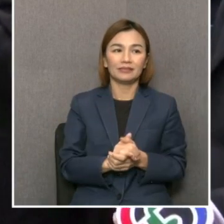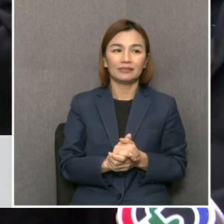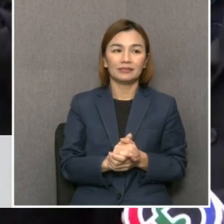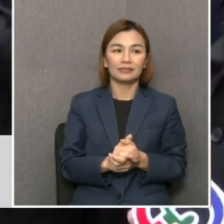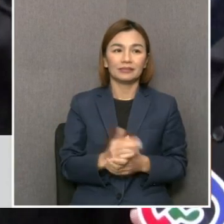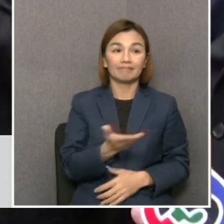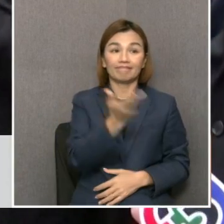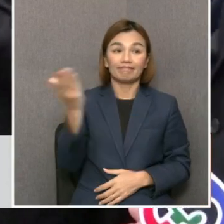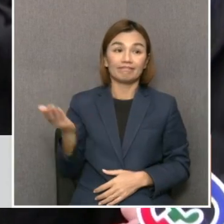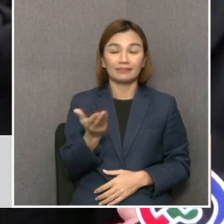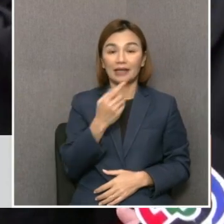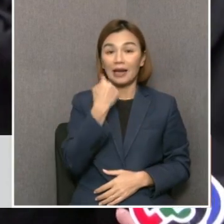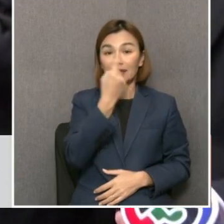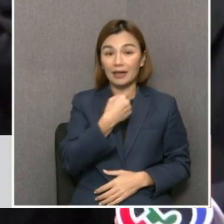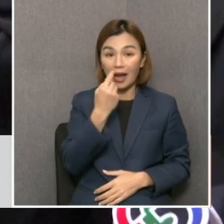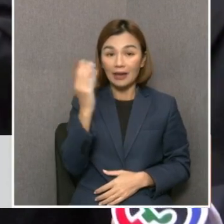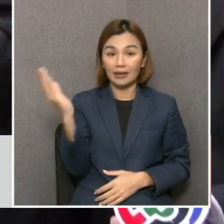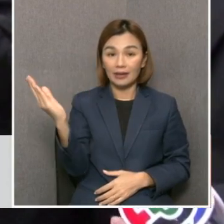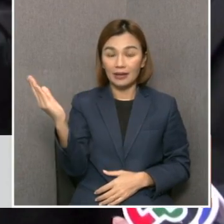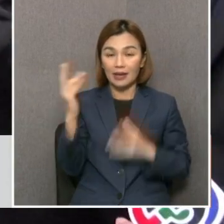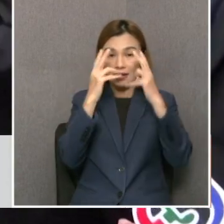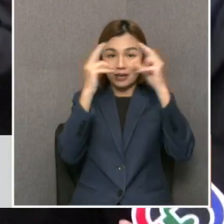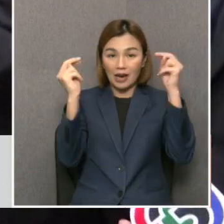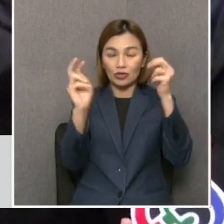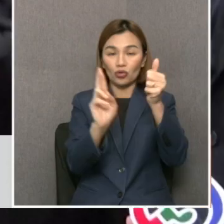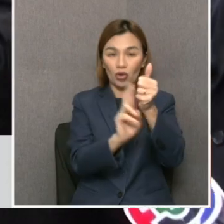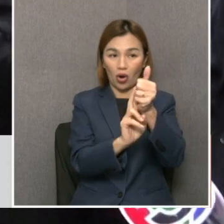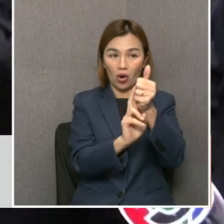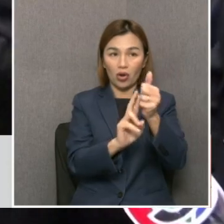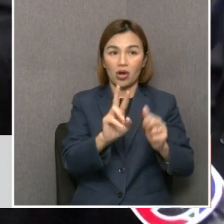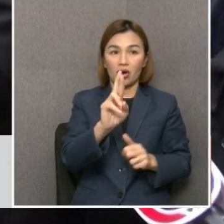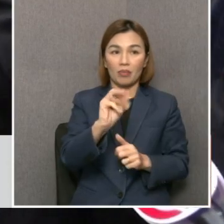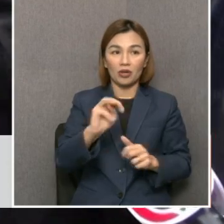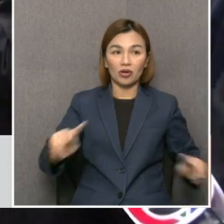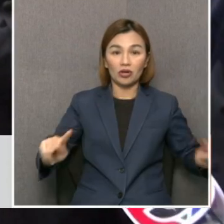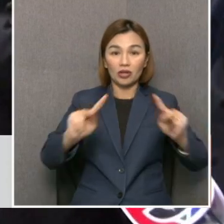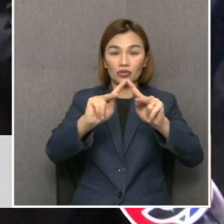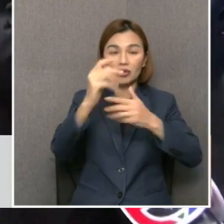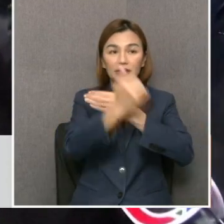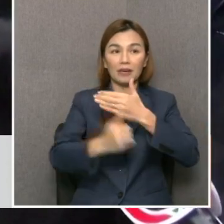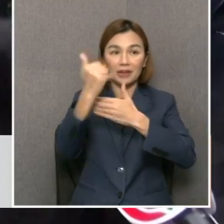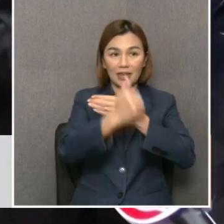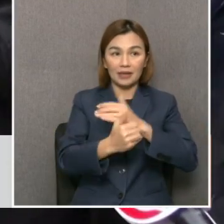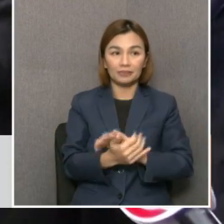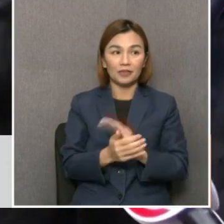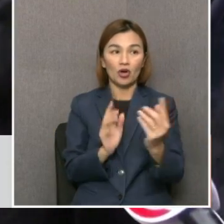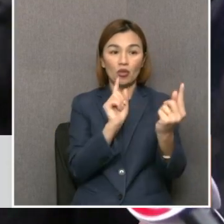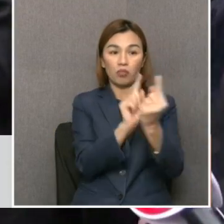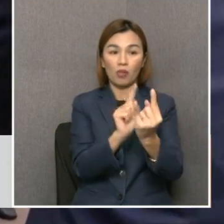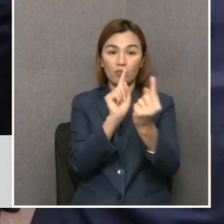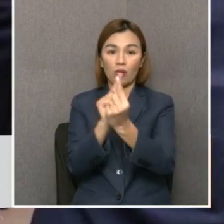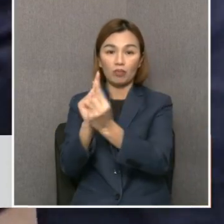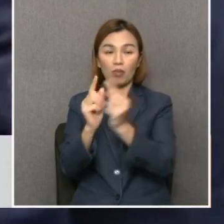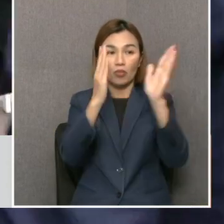ที่นายปานปรีพหิทธานุกรรองนายกรัฐมนตรีและรัฐมนตรีว่าการกระทรวงการต่างประเทศพบปะกับแรงงานไท